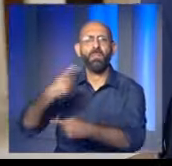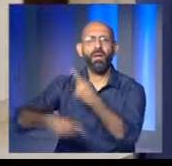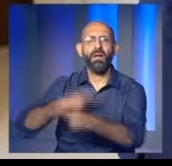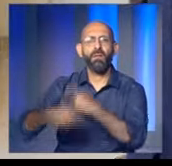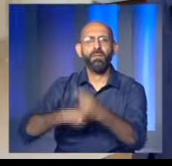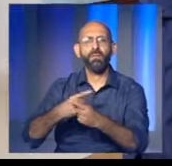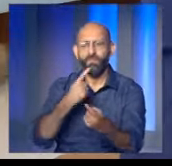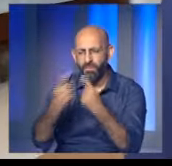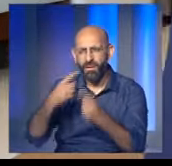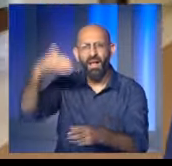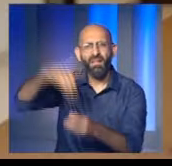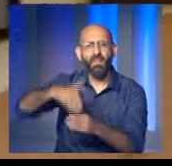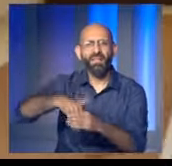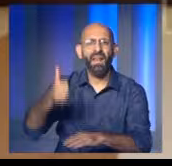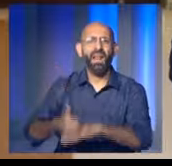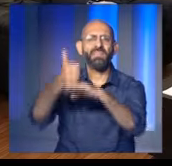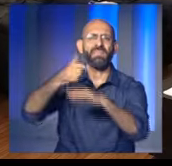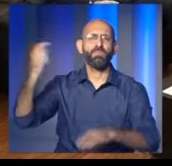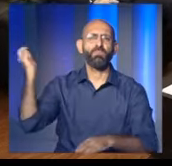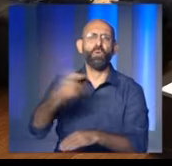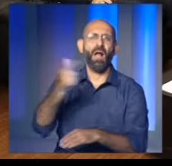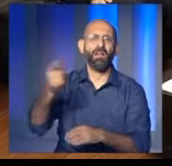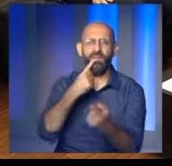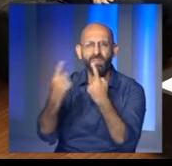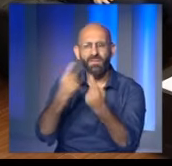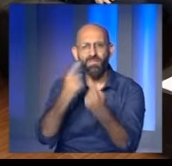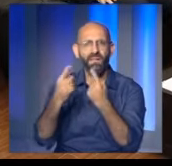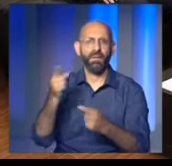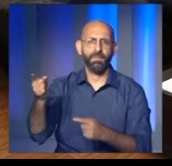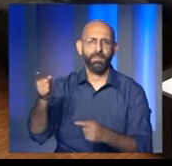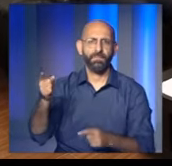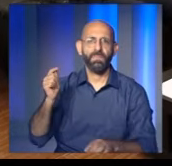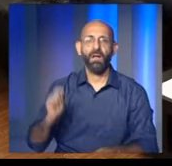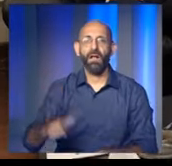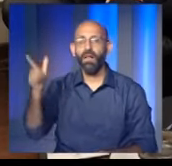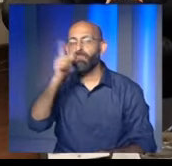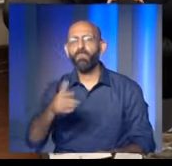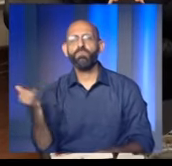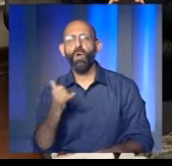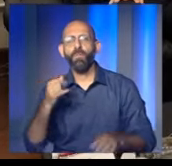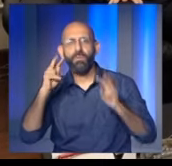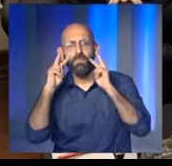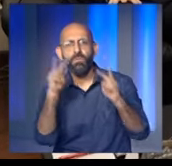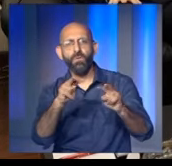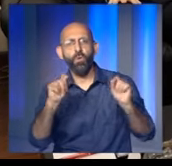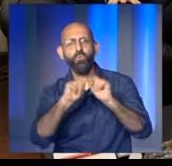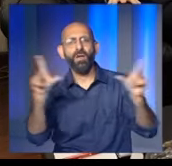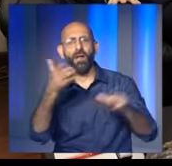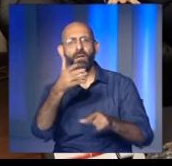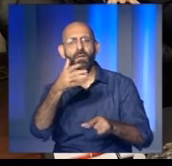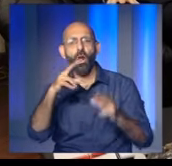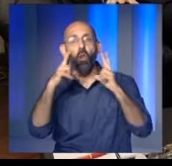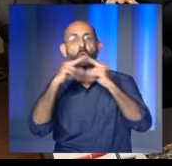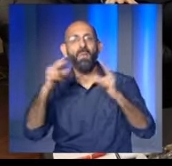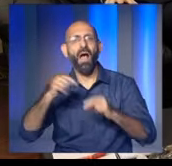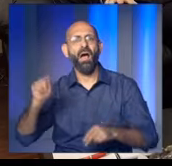رئيس الكتائب على استمرار التنسيق المشترك على صعيد المعارضة وتسهيل انتخاب الرئيس، وبدوره شدد